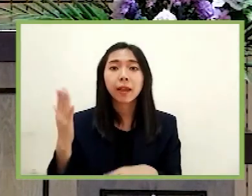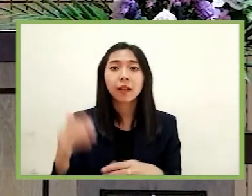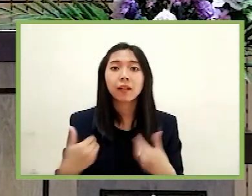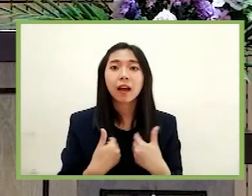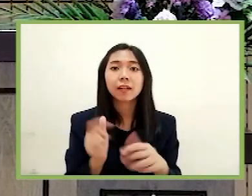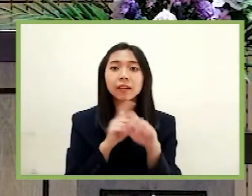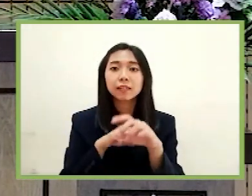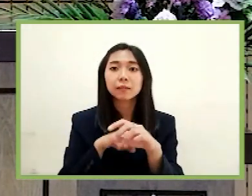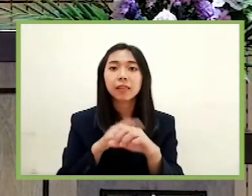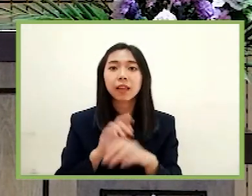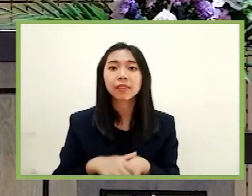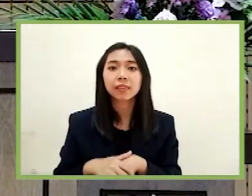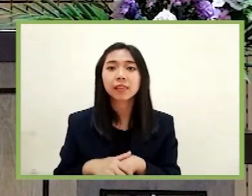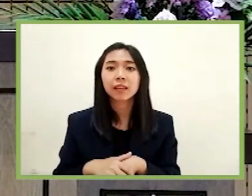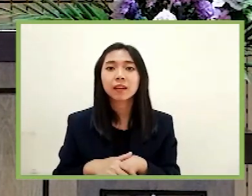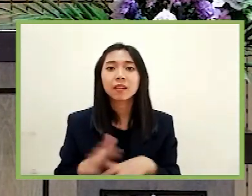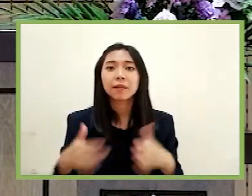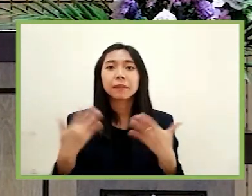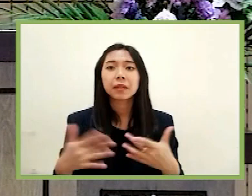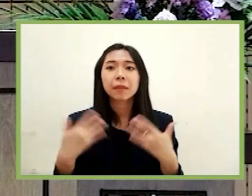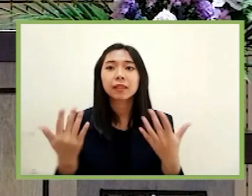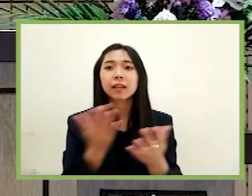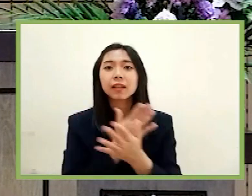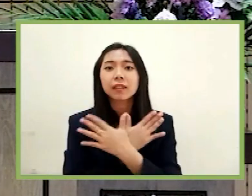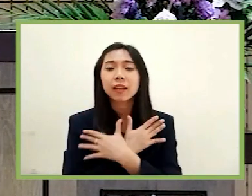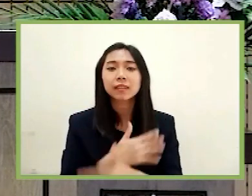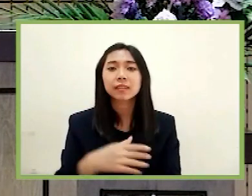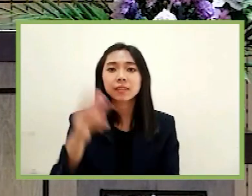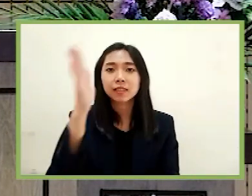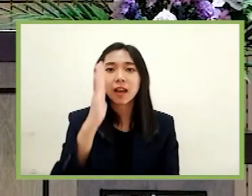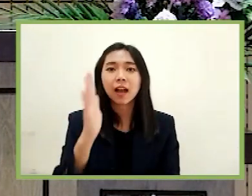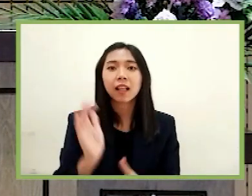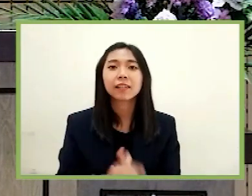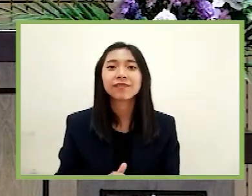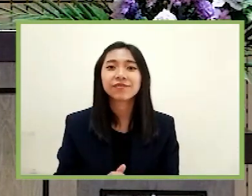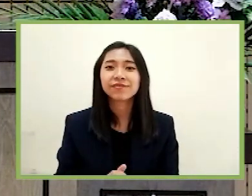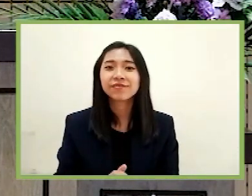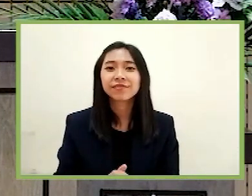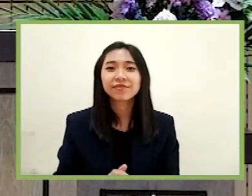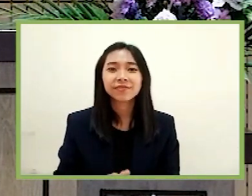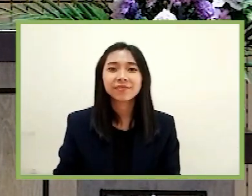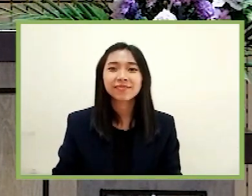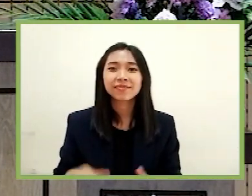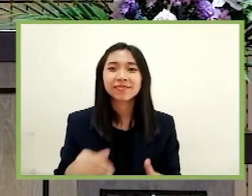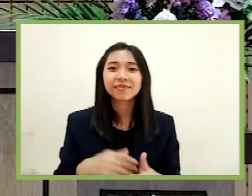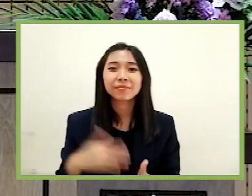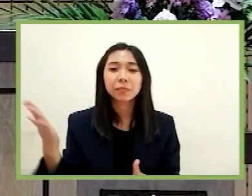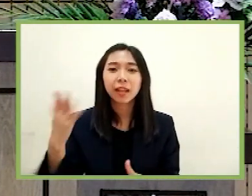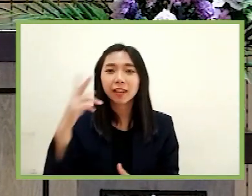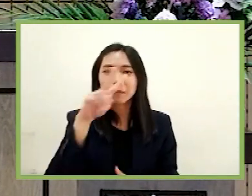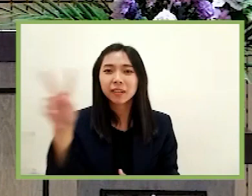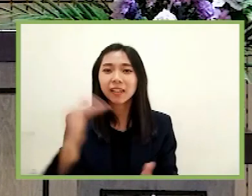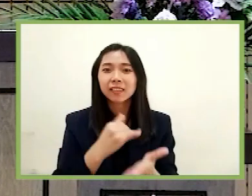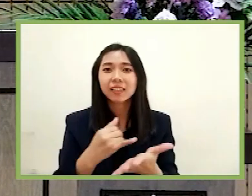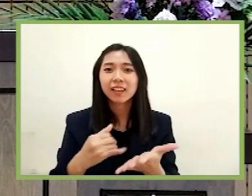kesempatan untuk menikmati melihat nilai Keabadian itu dan itu